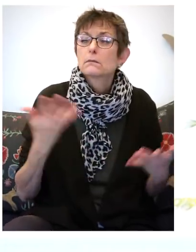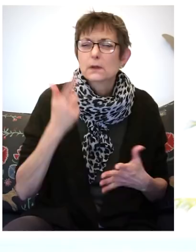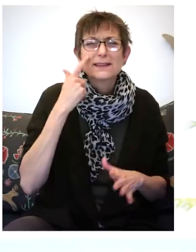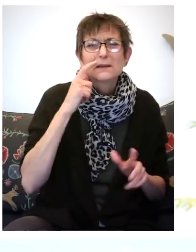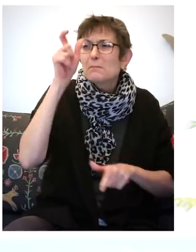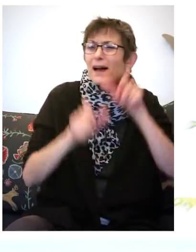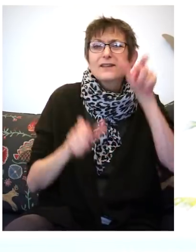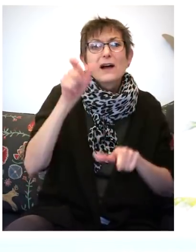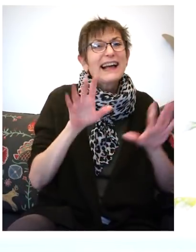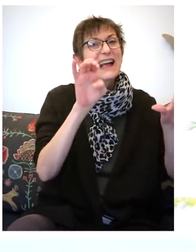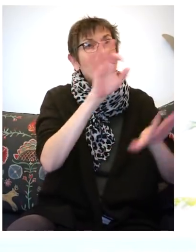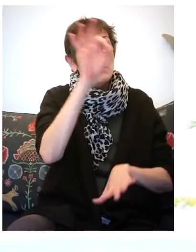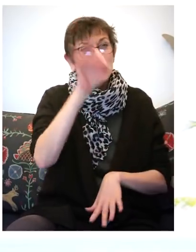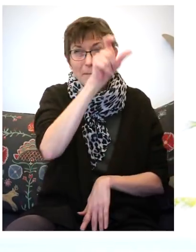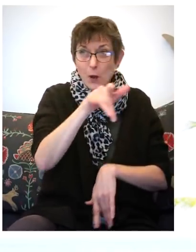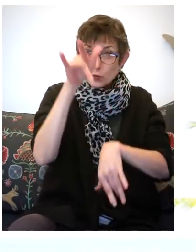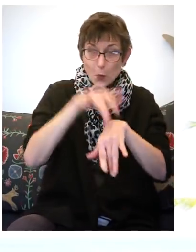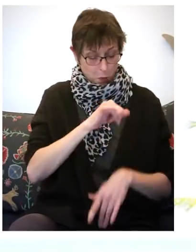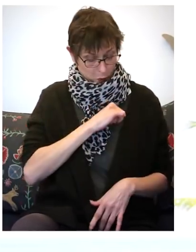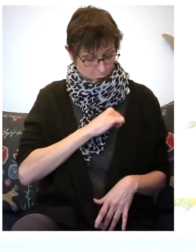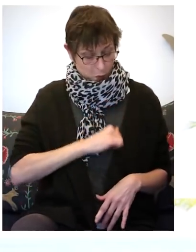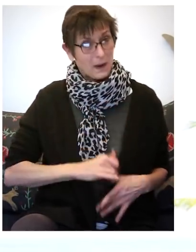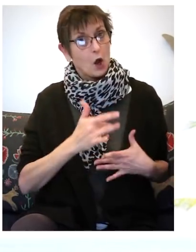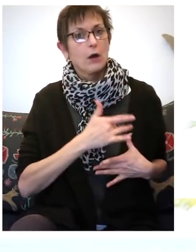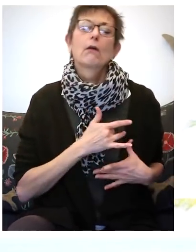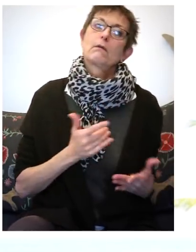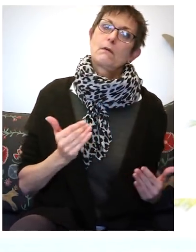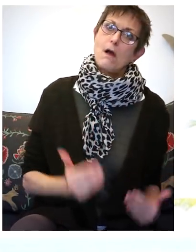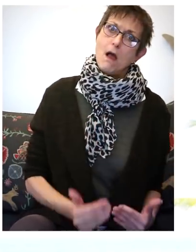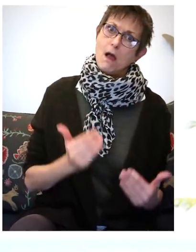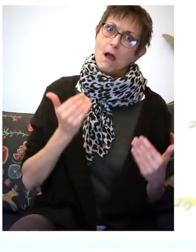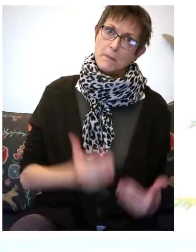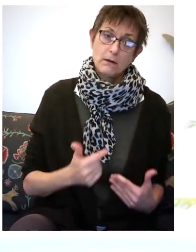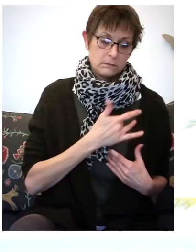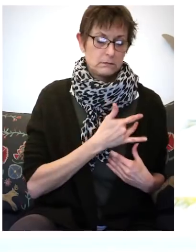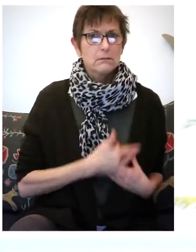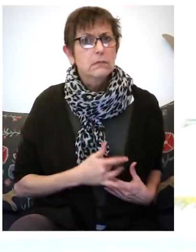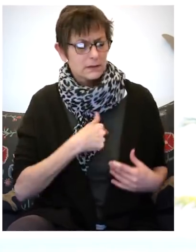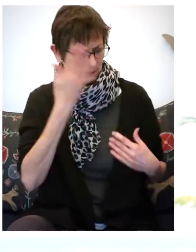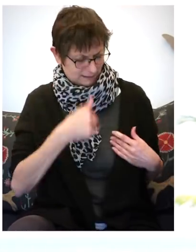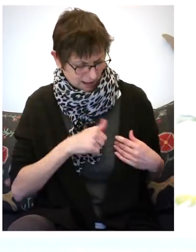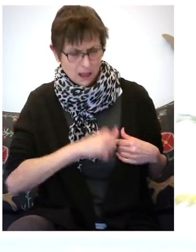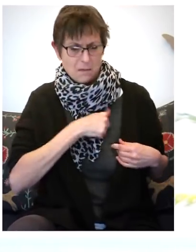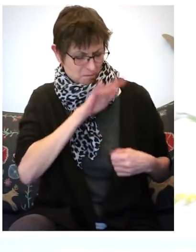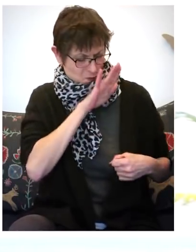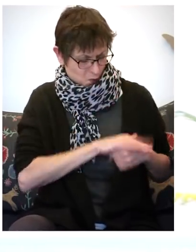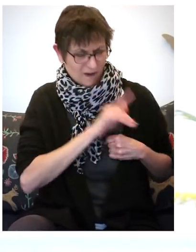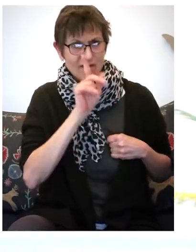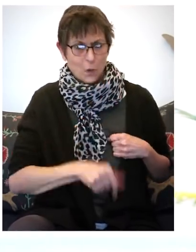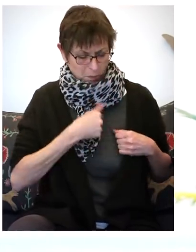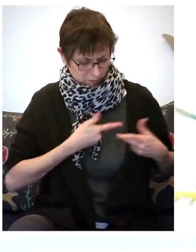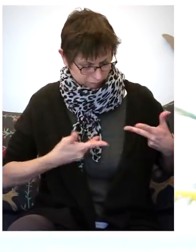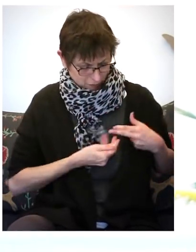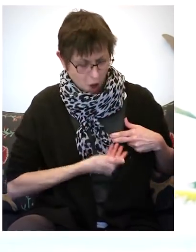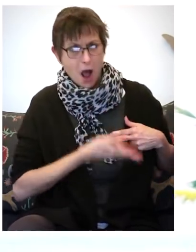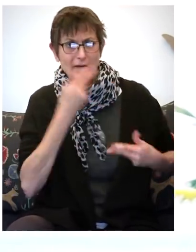s'aperçoit que 90% des personnes qui ont subi un pontage, c'est pas rien. On parle de désengager des artères bouchées en les